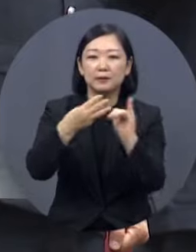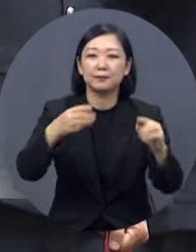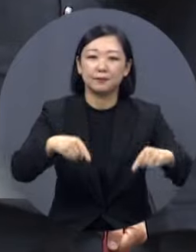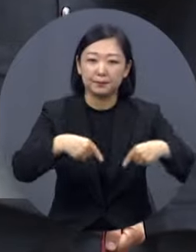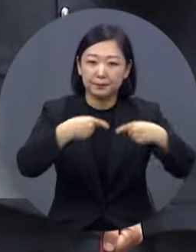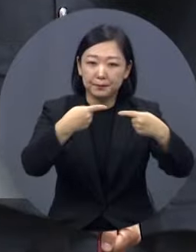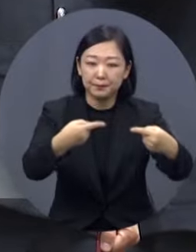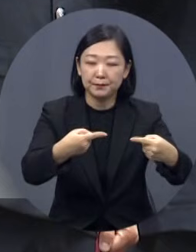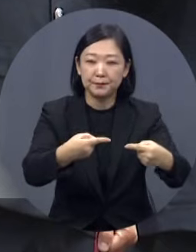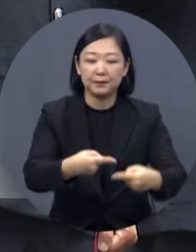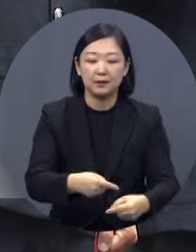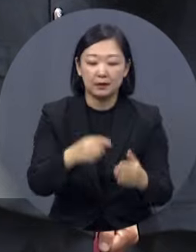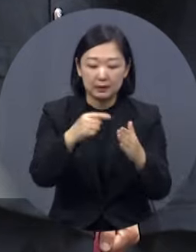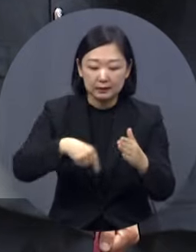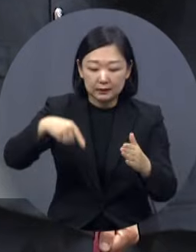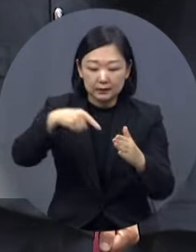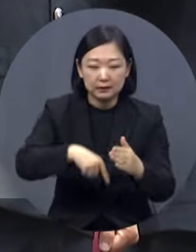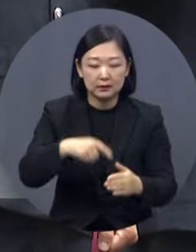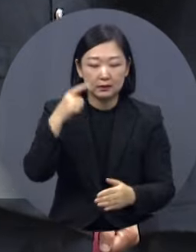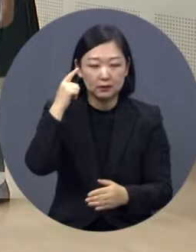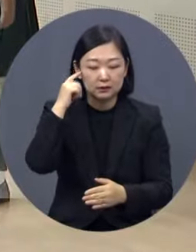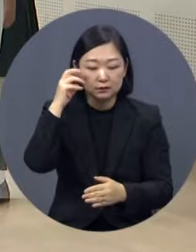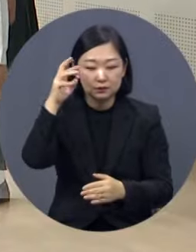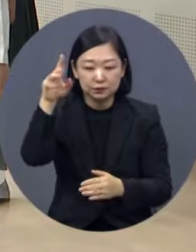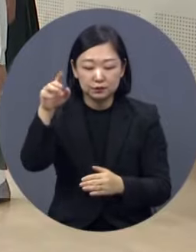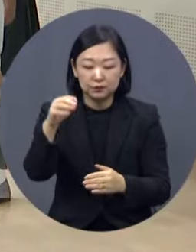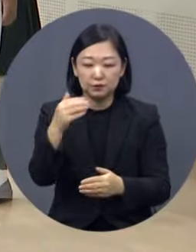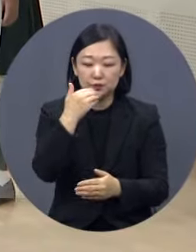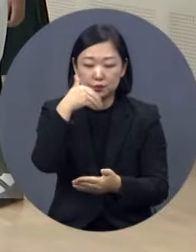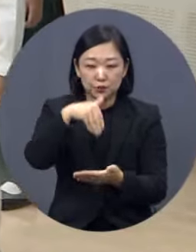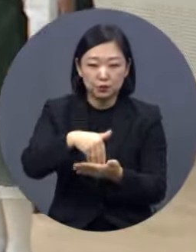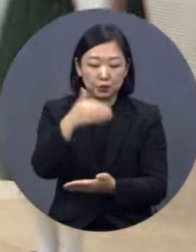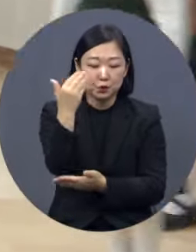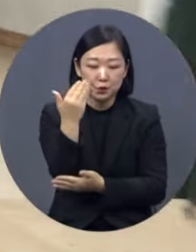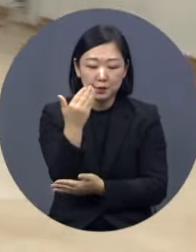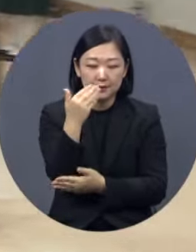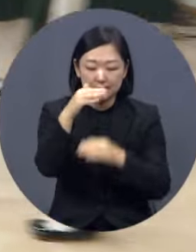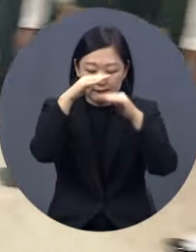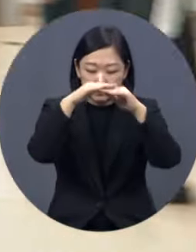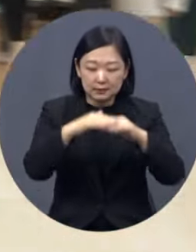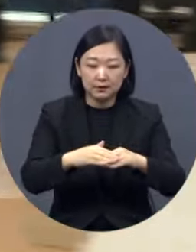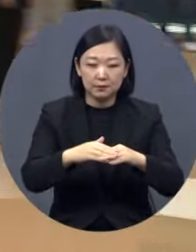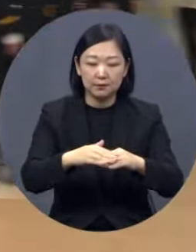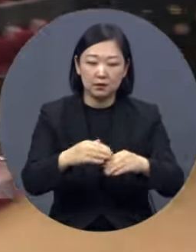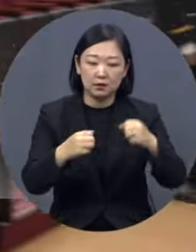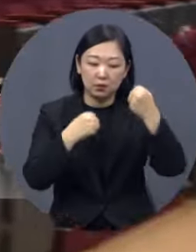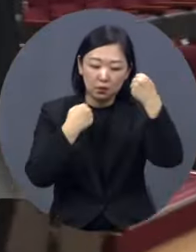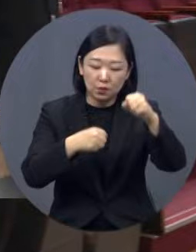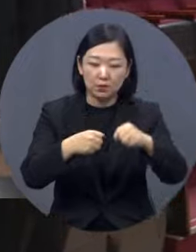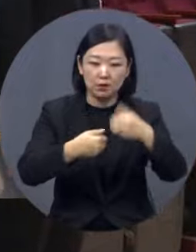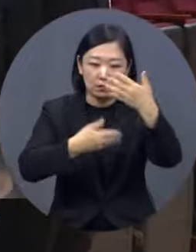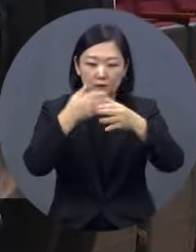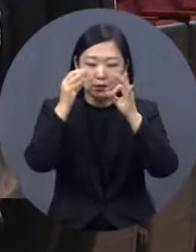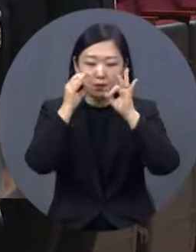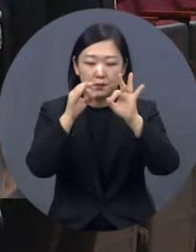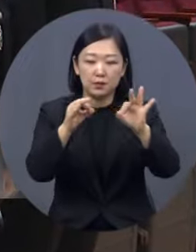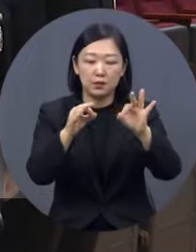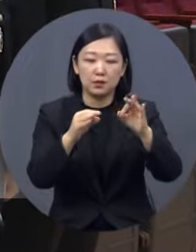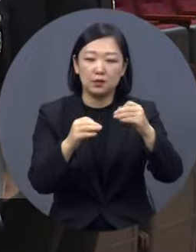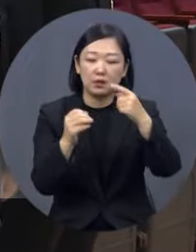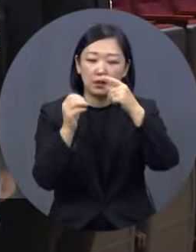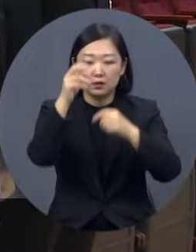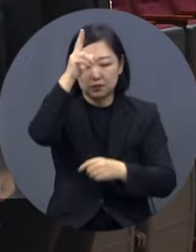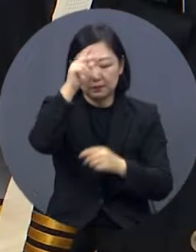참석해 청산의 추모비 참배를 시작으로 직원들의 공연과 영상을 보며 경찰의 날을 축하했습니다.